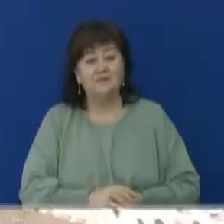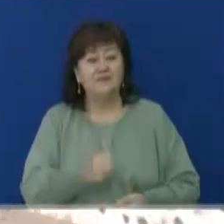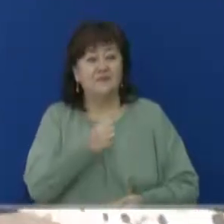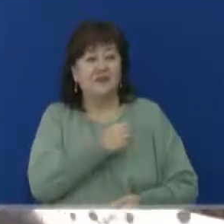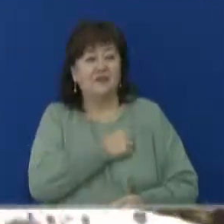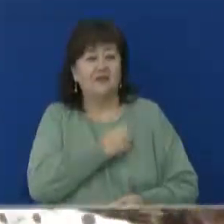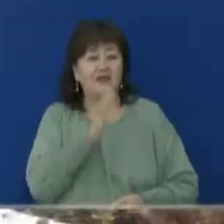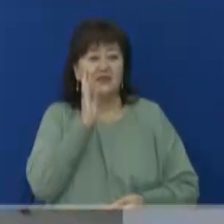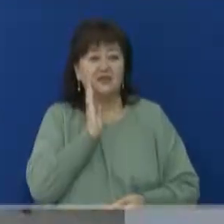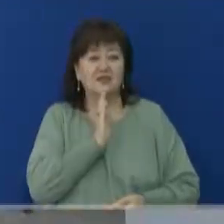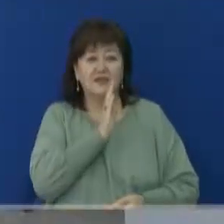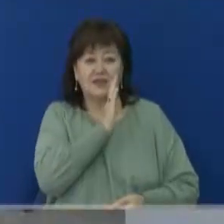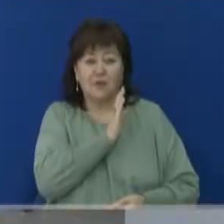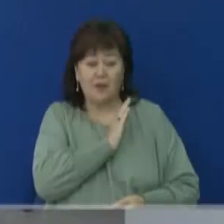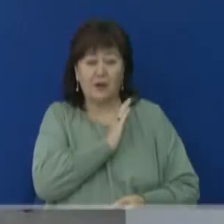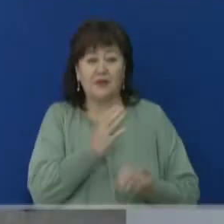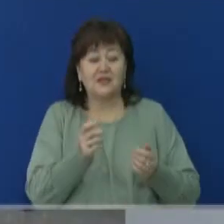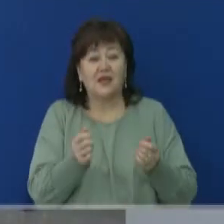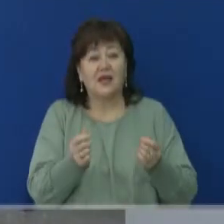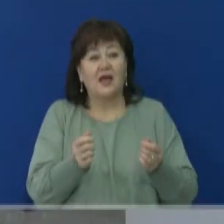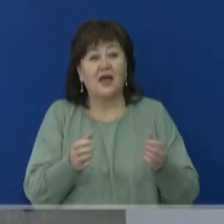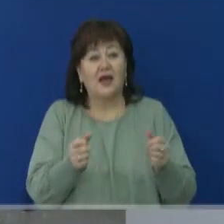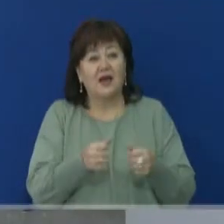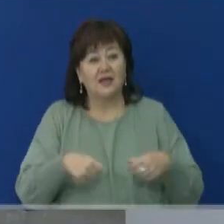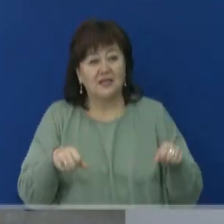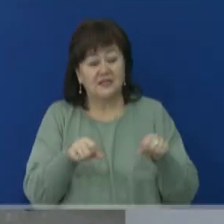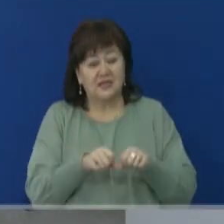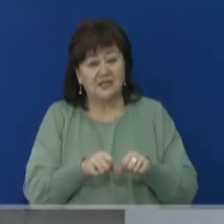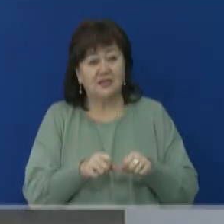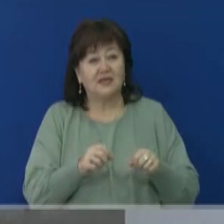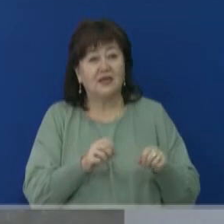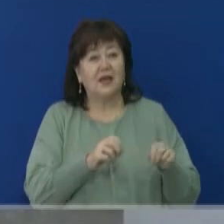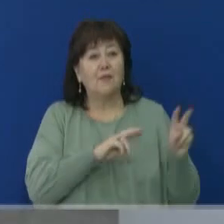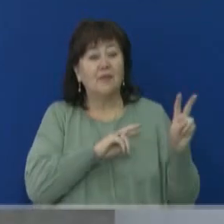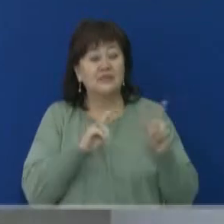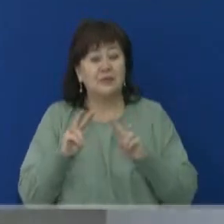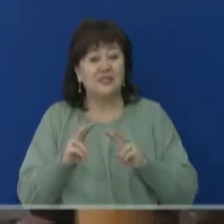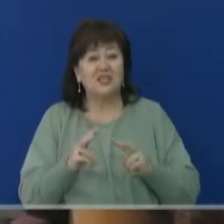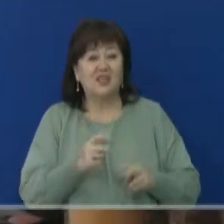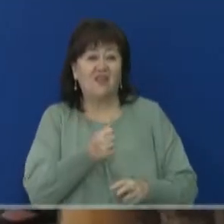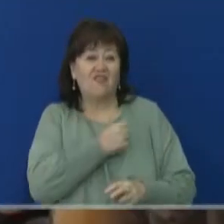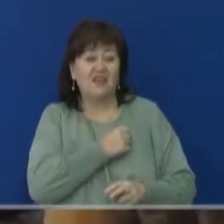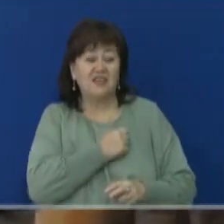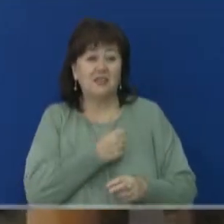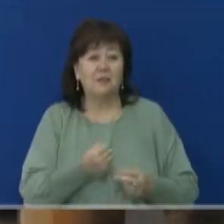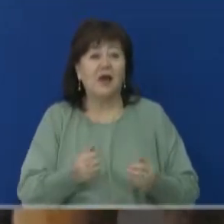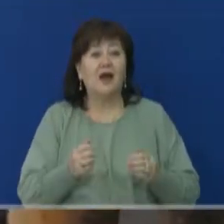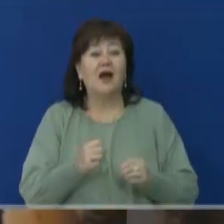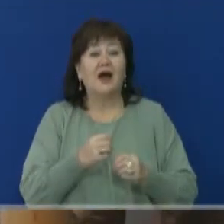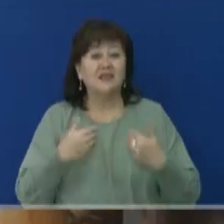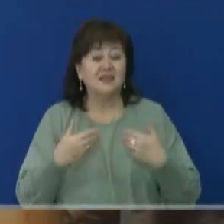Сарбаздар аналары республикалық қоғамдық ұйымының мүшесі келуіне тұспа-тұс әскери бөлім ішінен жауынгерлерге арналған демалыс орны